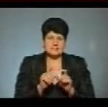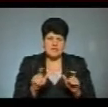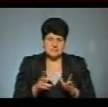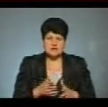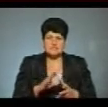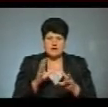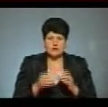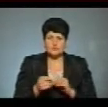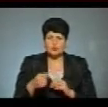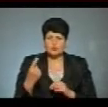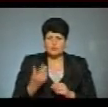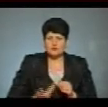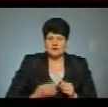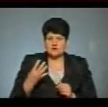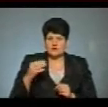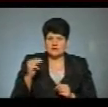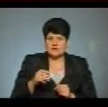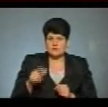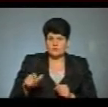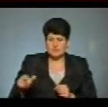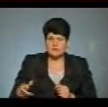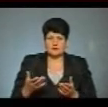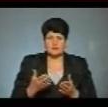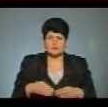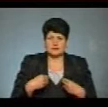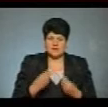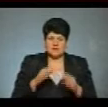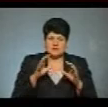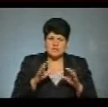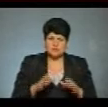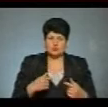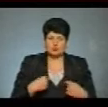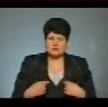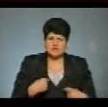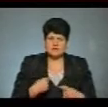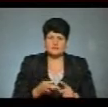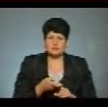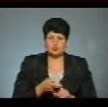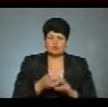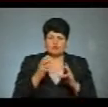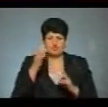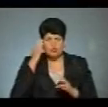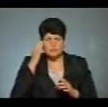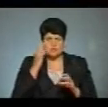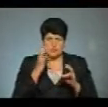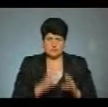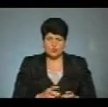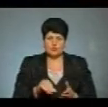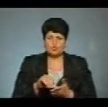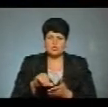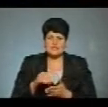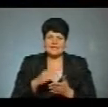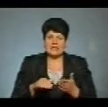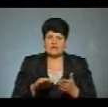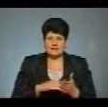на Тернопільщині проживає 40 тисяч громадян, яким присвоєно статус постраждалих внаслідок Чорнобильської катастрофи. Учасники